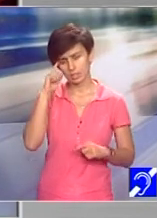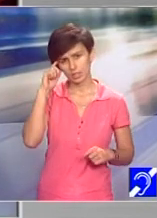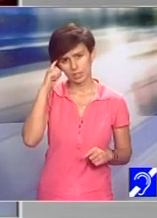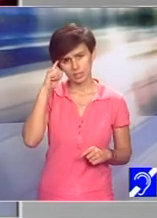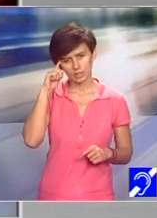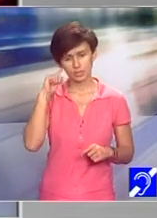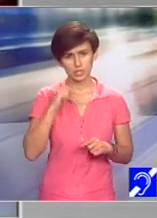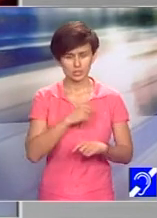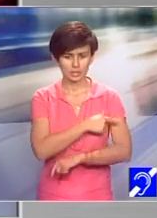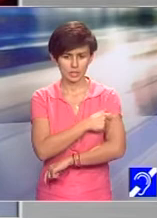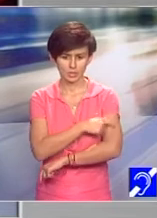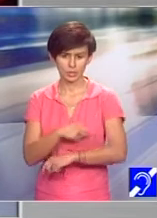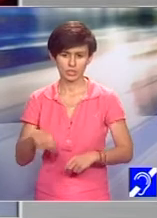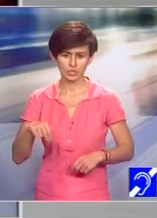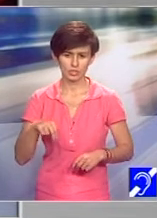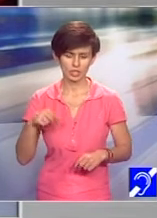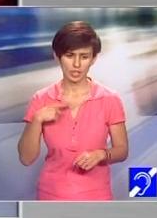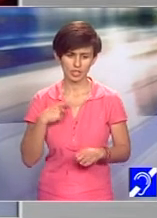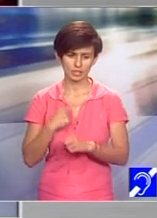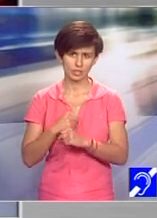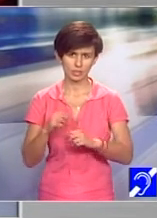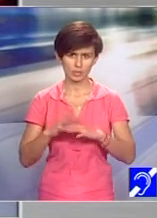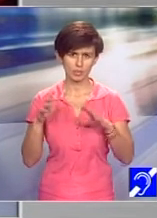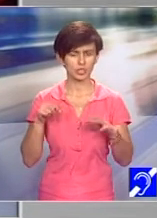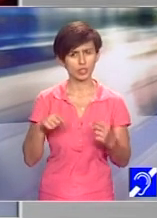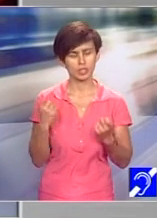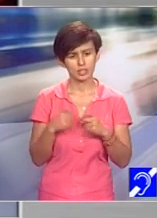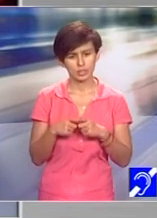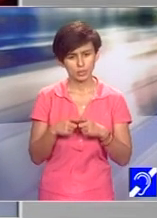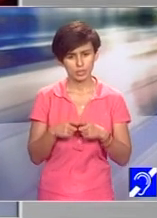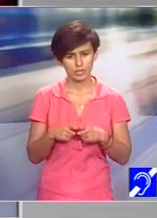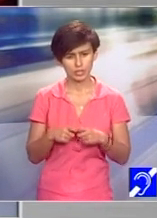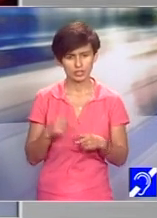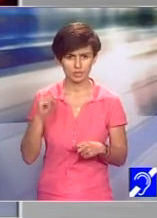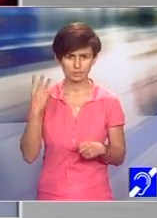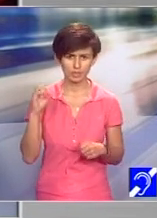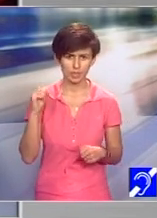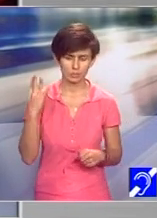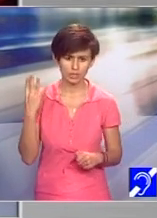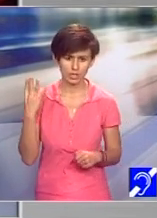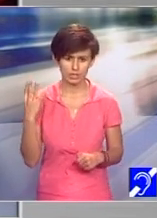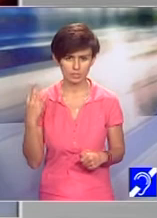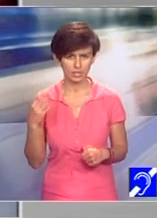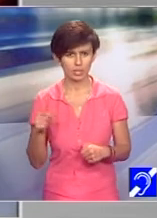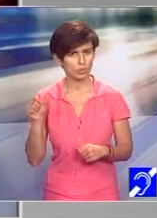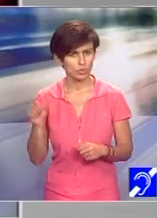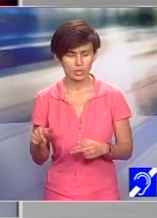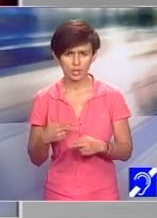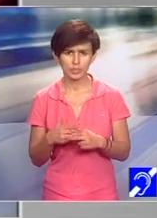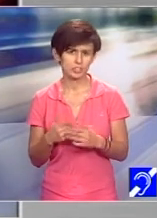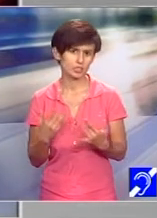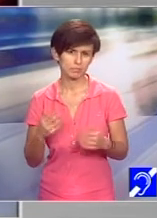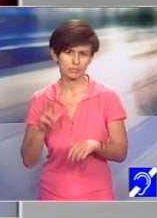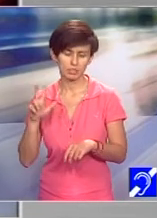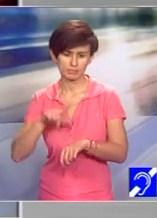este pavilionar și acolo se blochează ambulanțe câte 2-3 ore cu pacienți la interclinic. Și atunci am